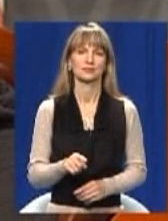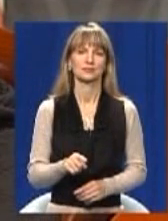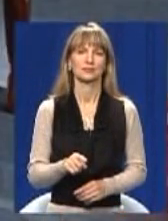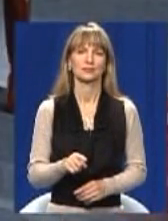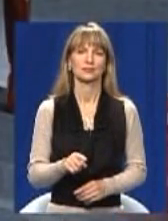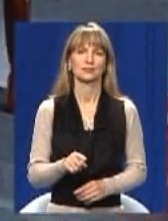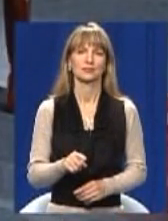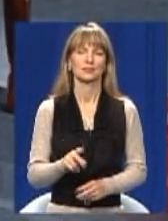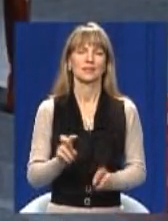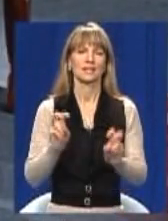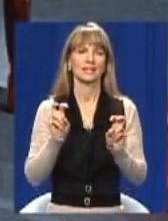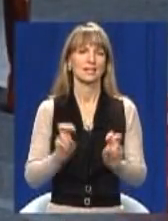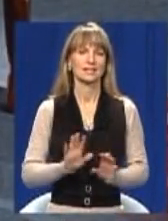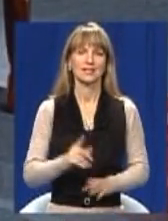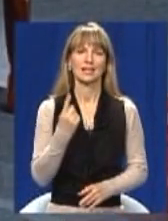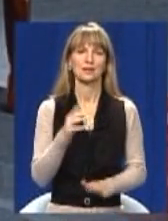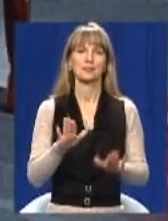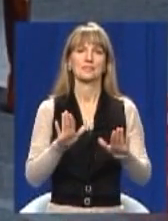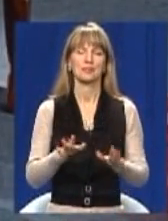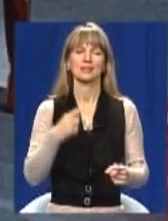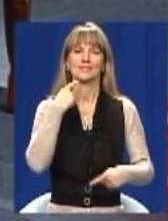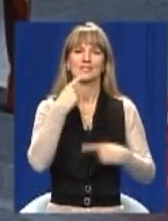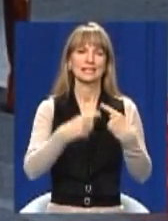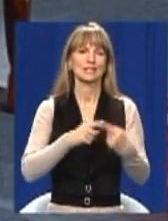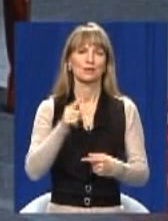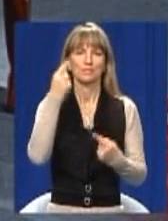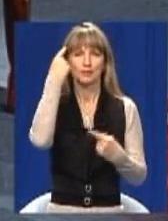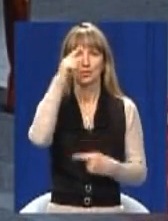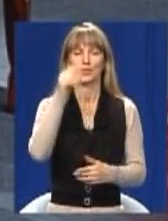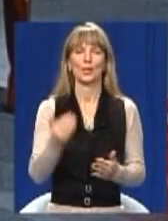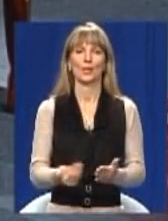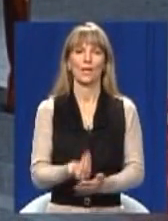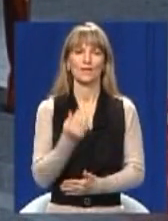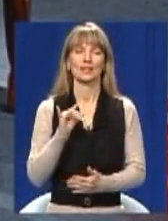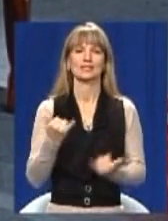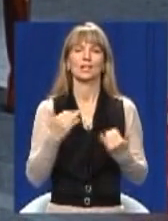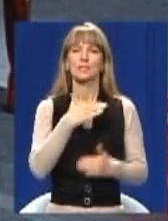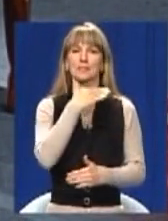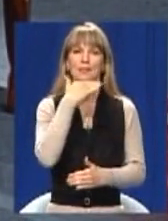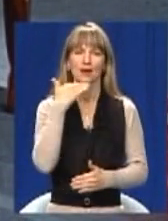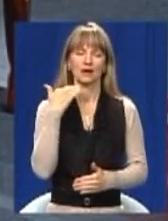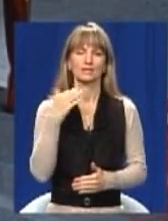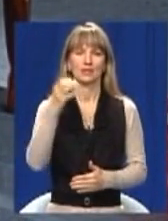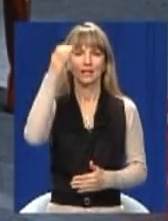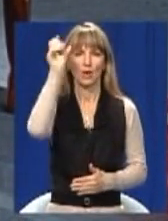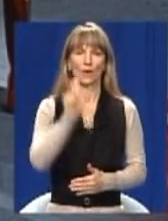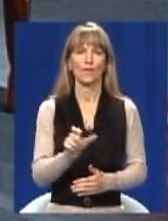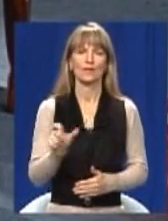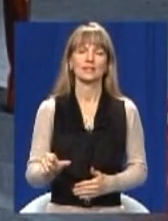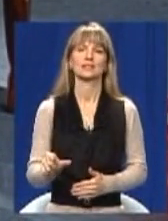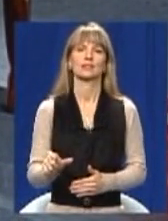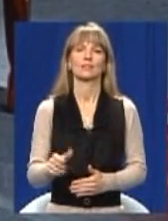Они не сидят на одном месте, они постоянно что-то придумывают новое. І зараз дуже багато науковців, дуже